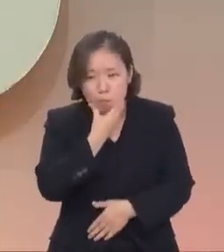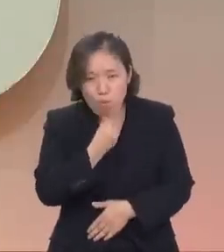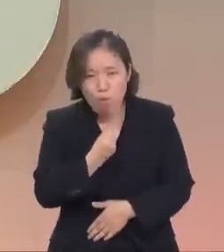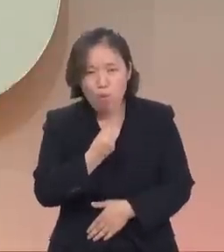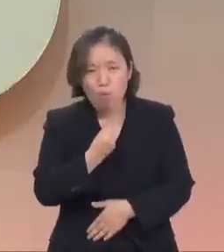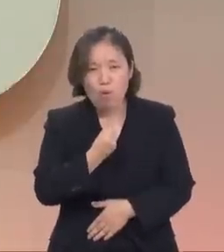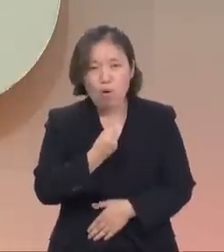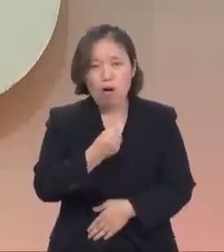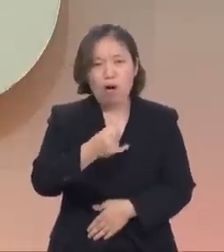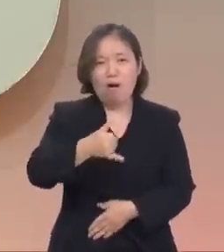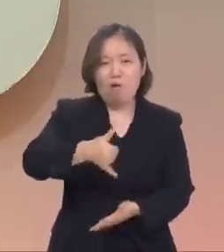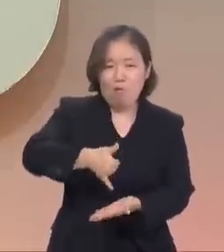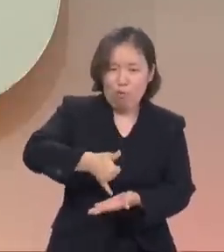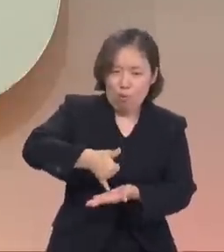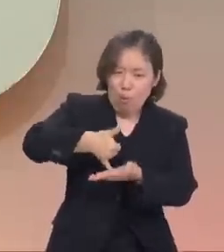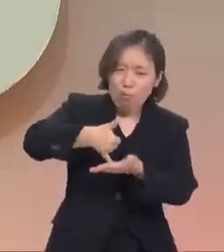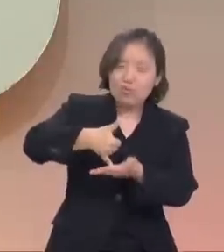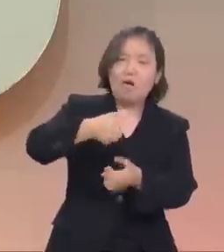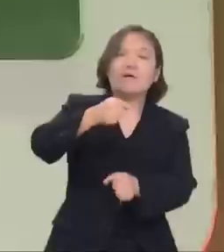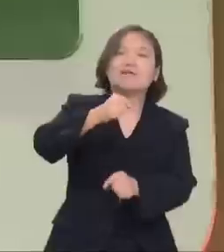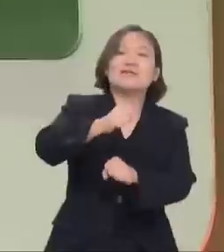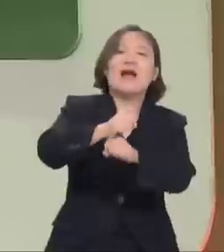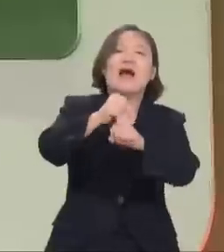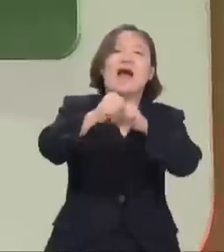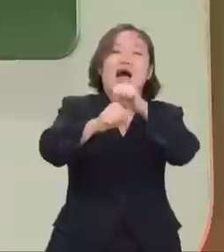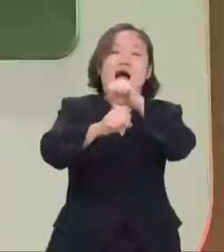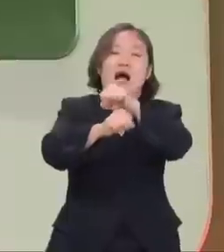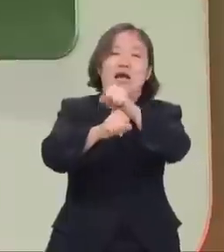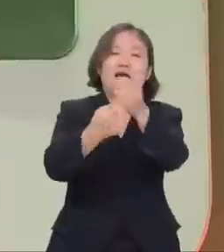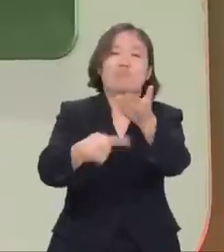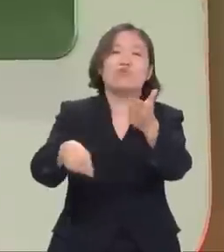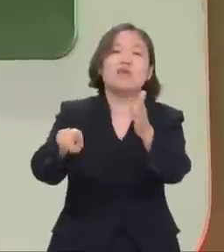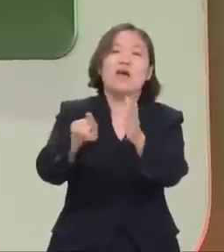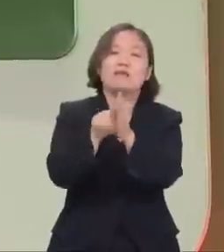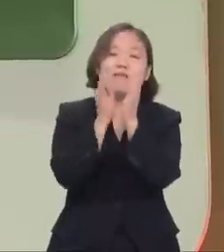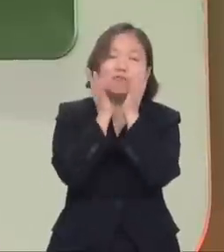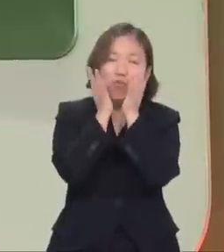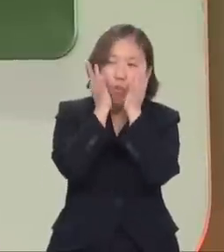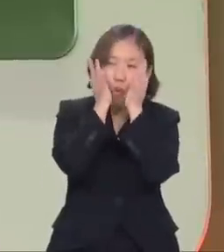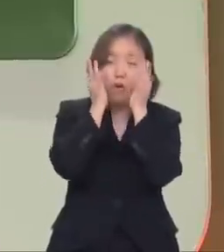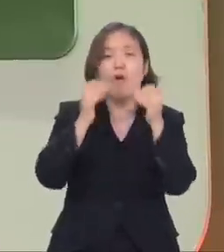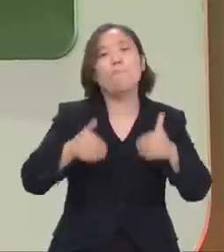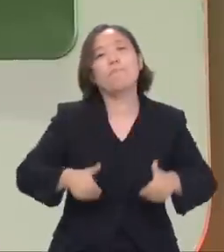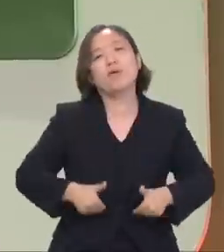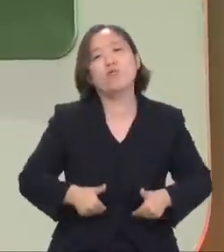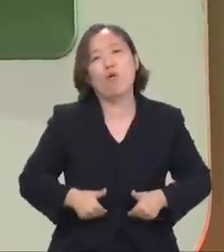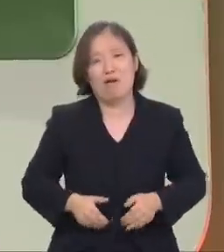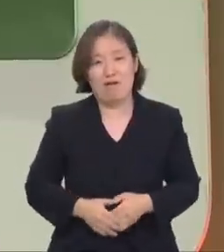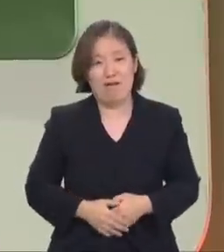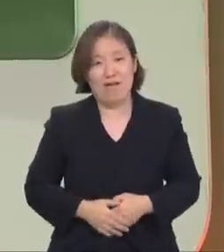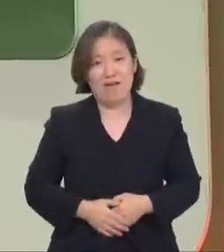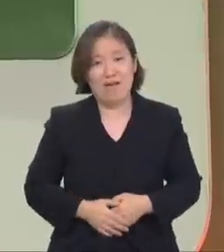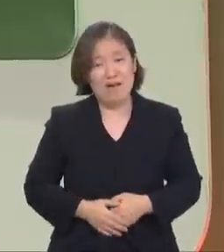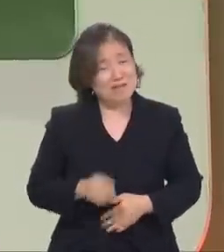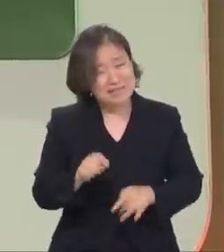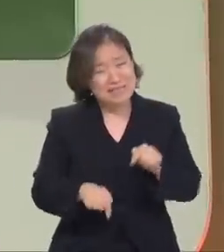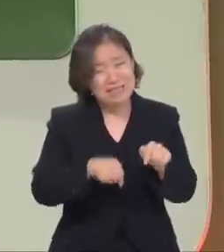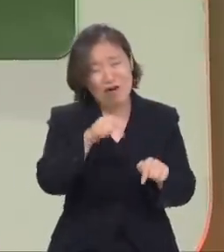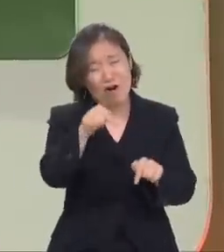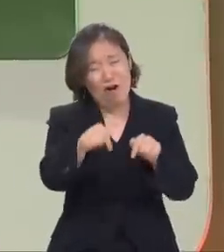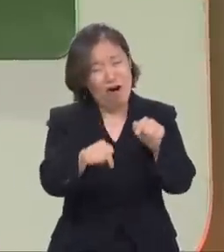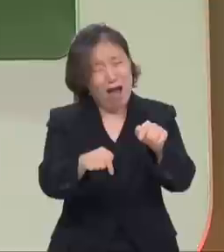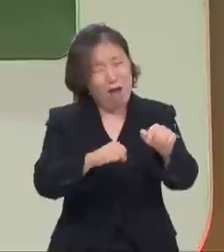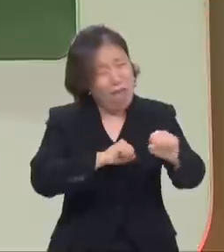있도록 노력하고 노력해야 됩니다 아 물론 잘 안 돼요 그게 말같이 술술 다 잘 됐으면